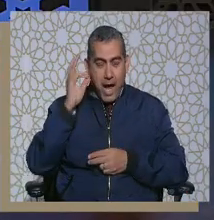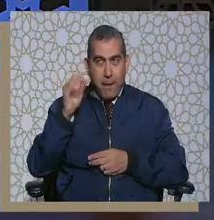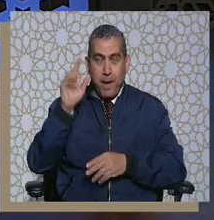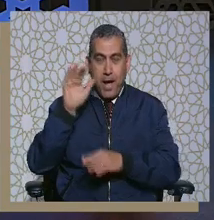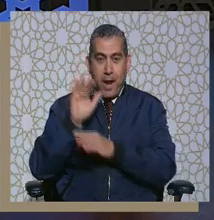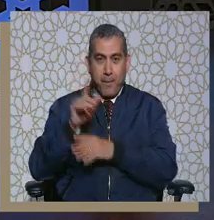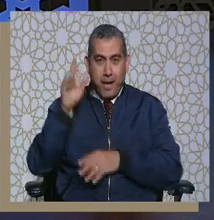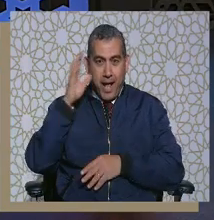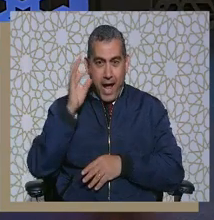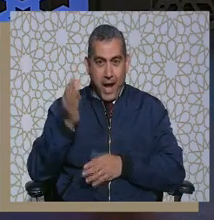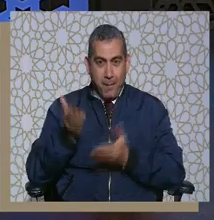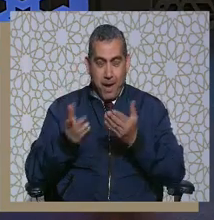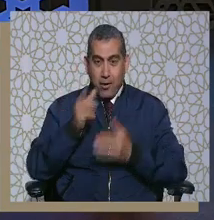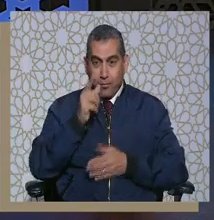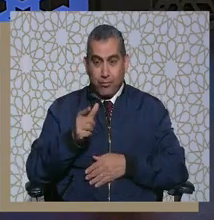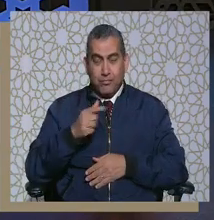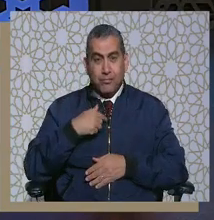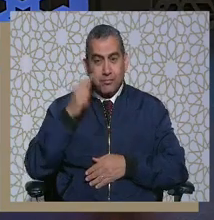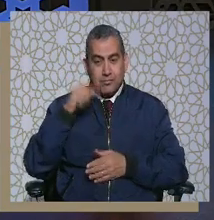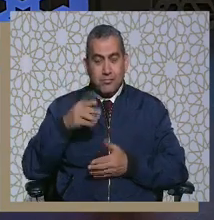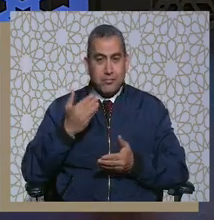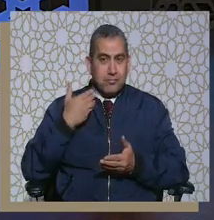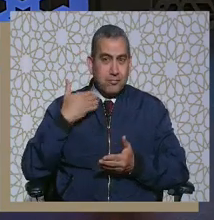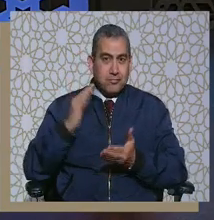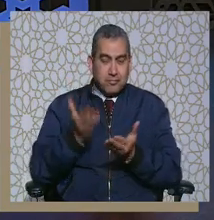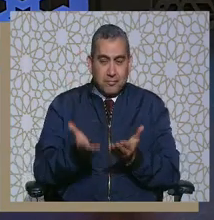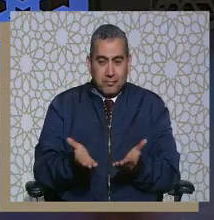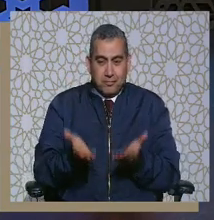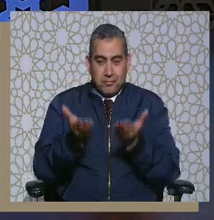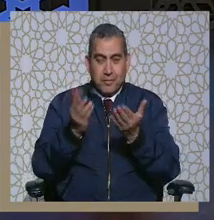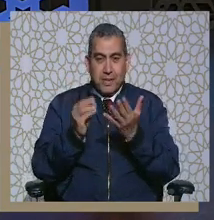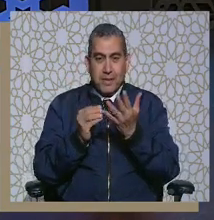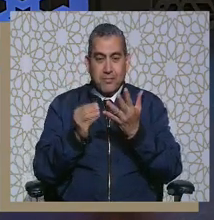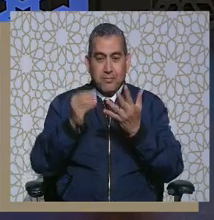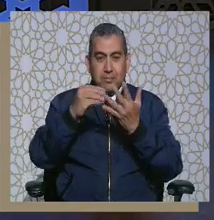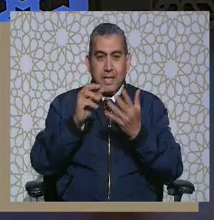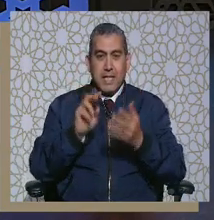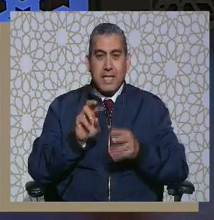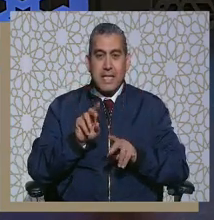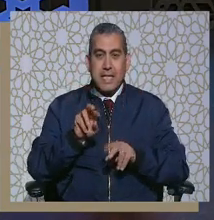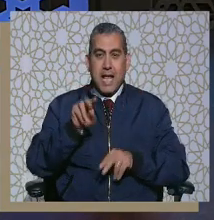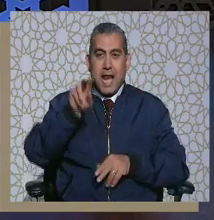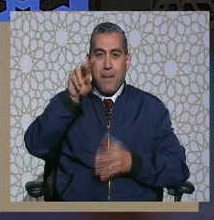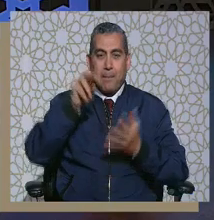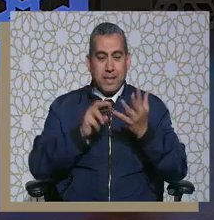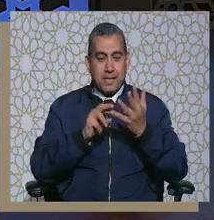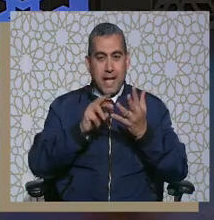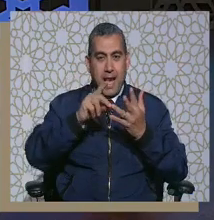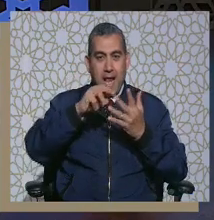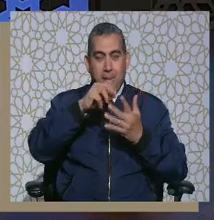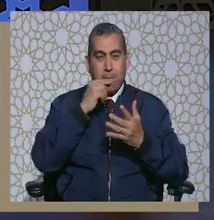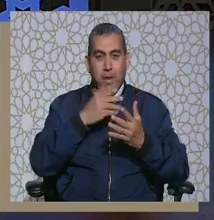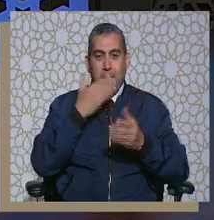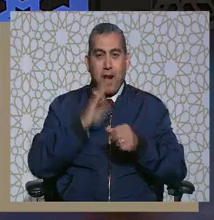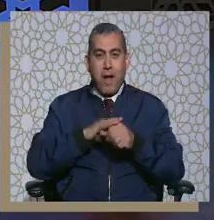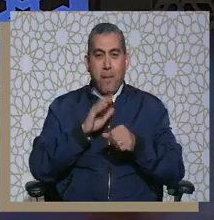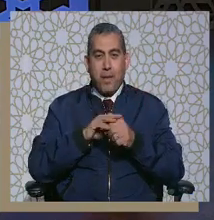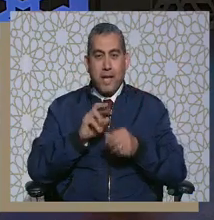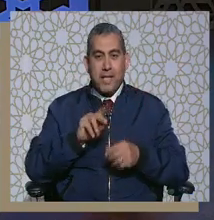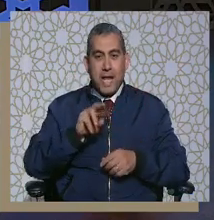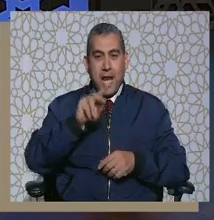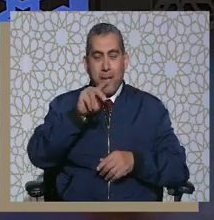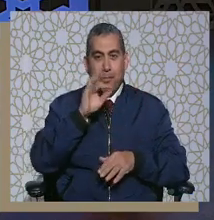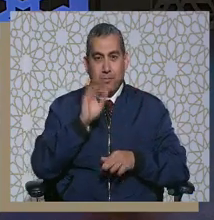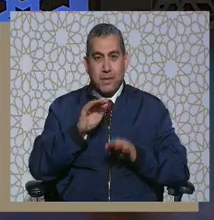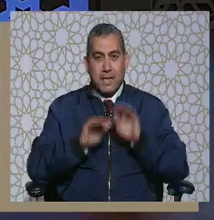لان احنا بنرتب في سلم قاعدين بنلتقي في سلم رمضان عارفين ليه لان احنا